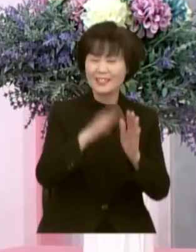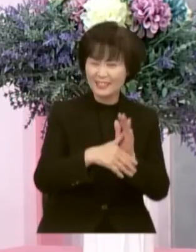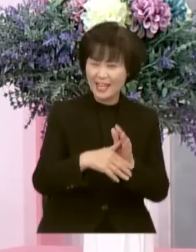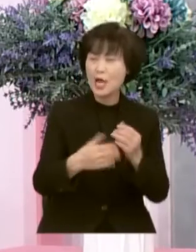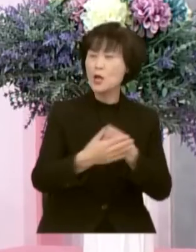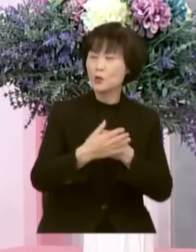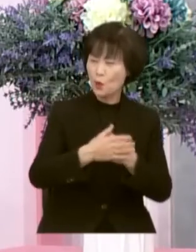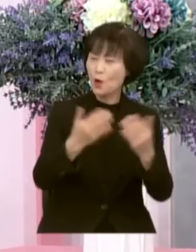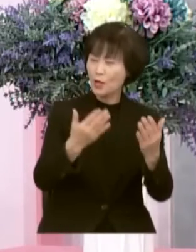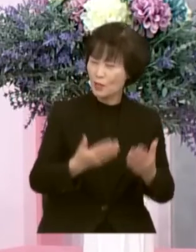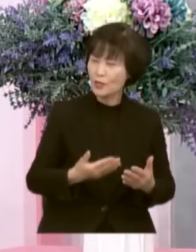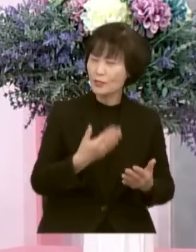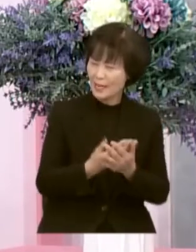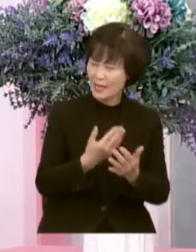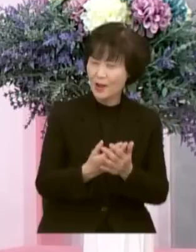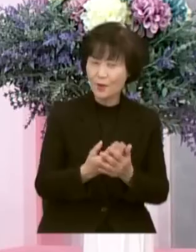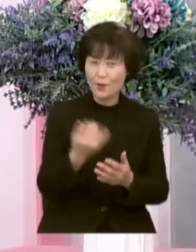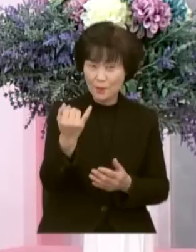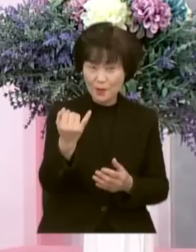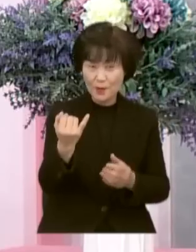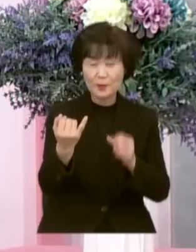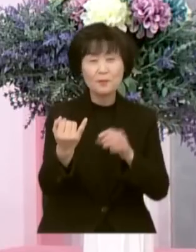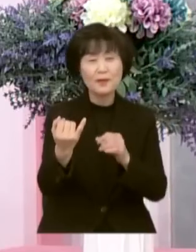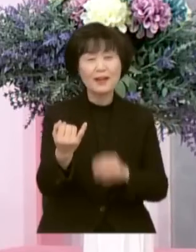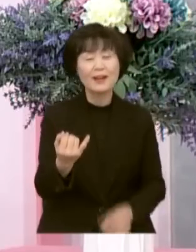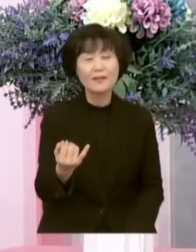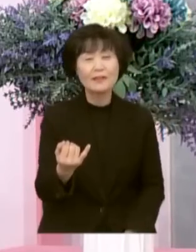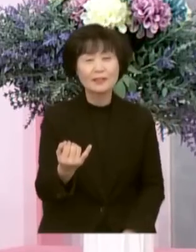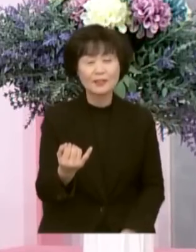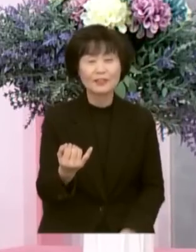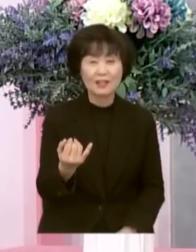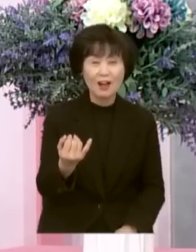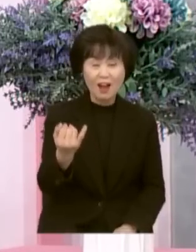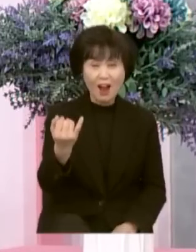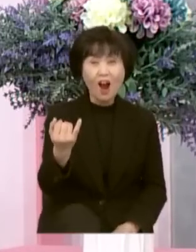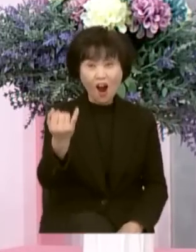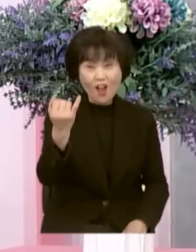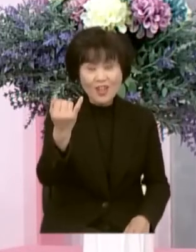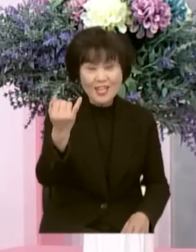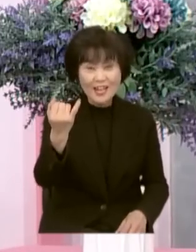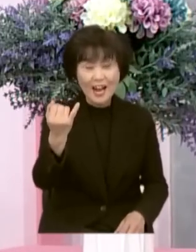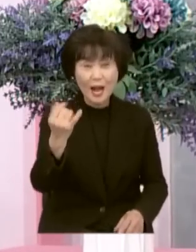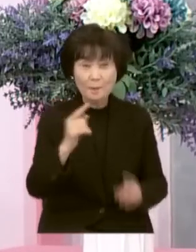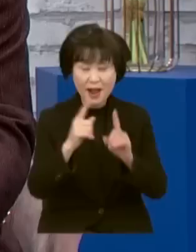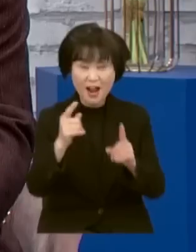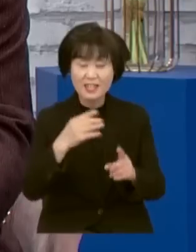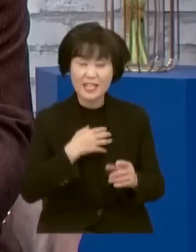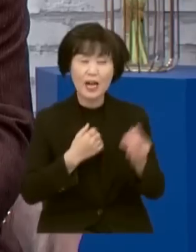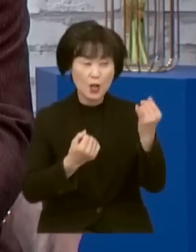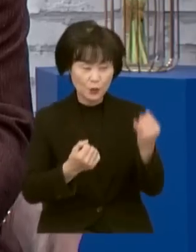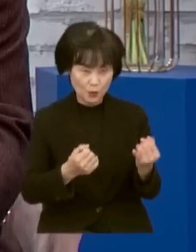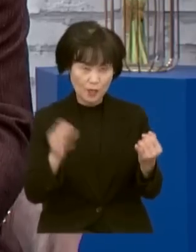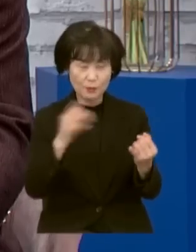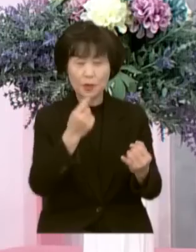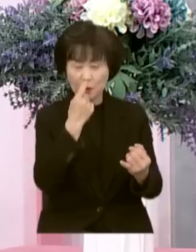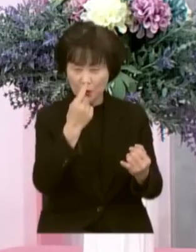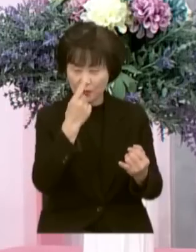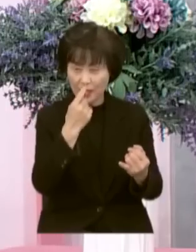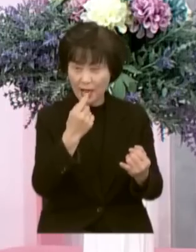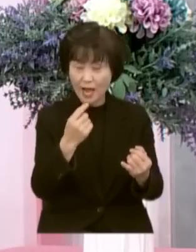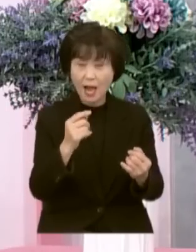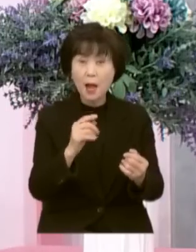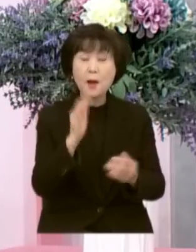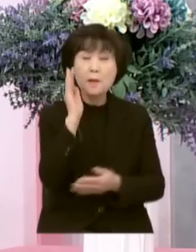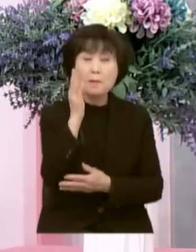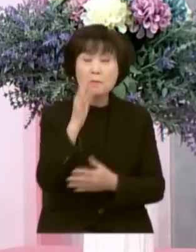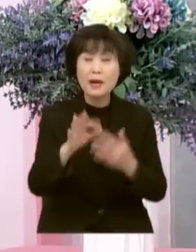좀 해줘. 내가 그러니까 조혜숙한테 배웠는데 뭐 이랬다 하면서 그러면 이제 또 학생들이 또 많이 모이잖아요. 네네네. 근데 그때 언니가